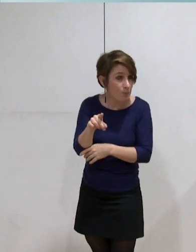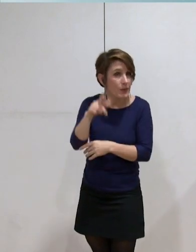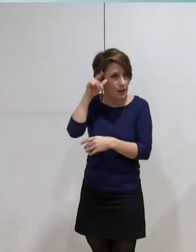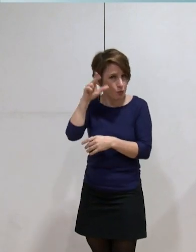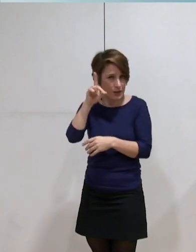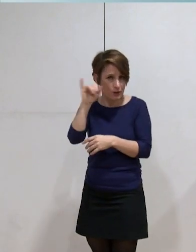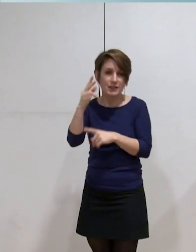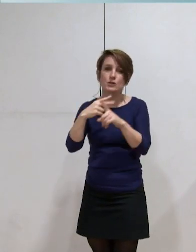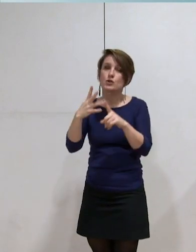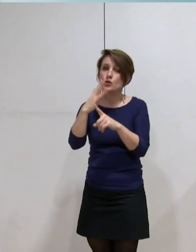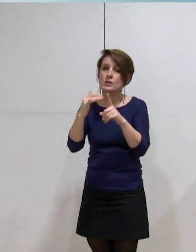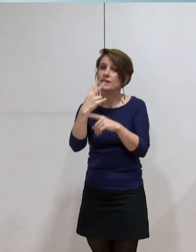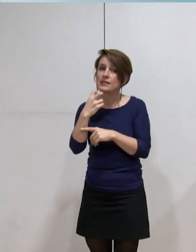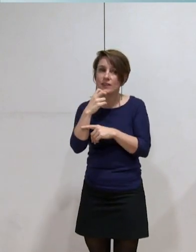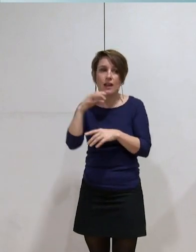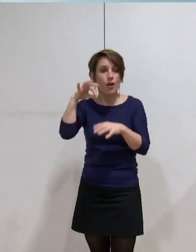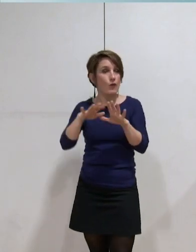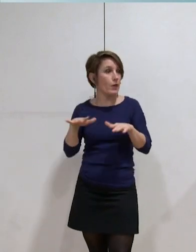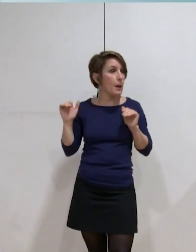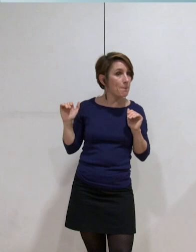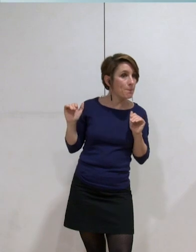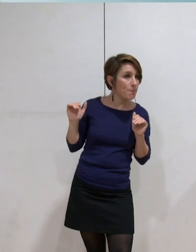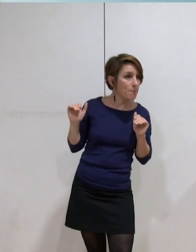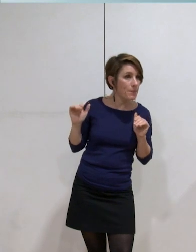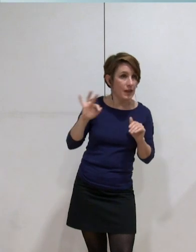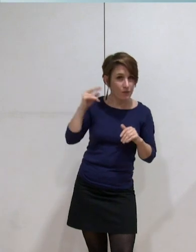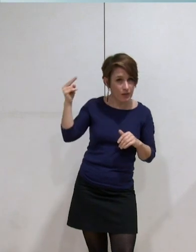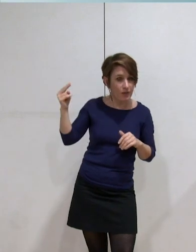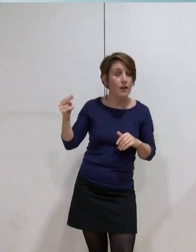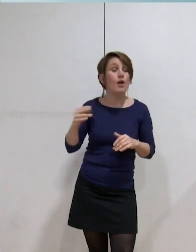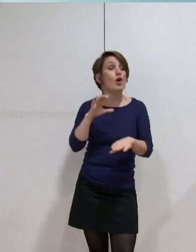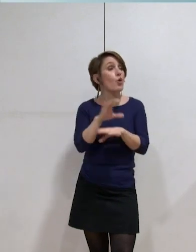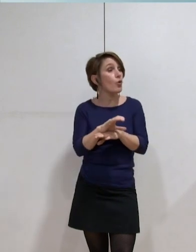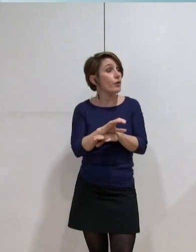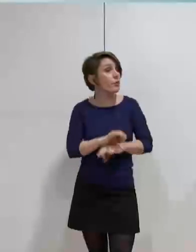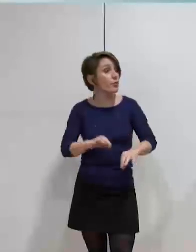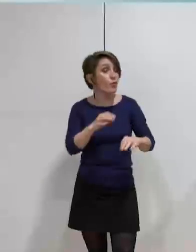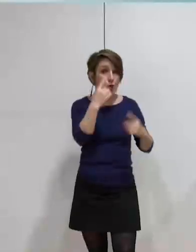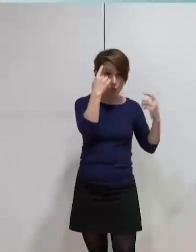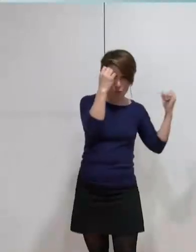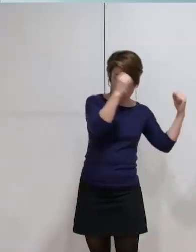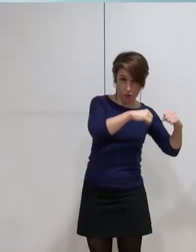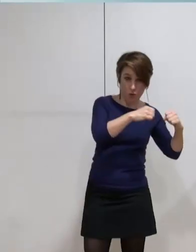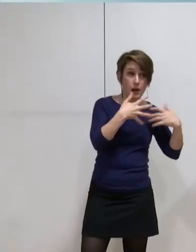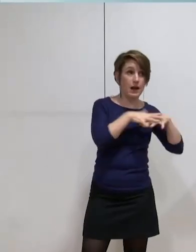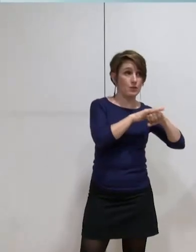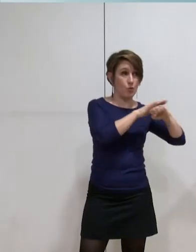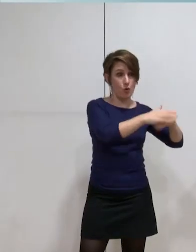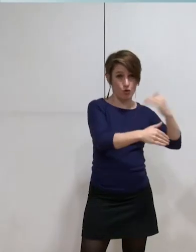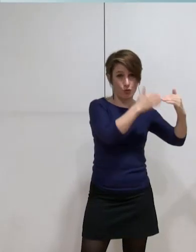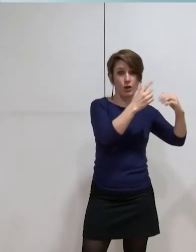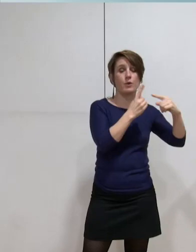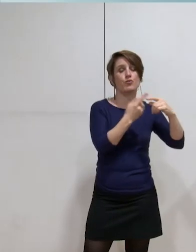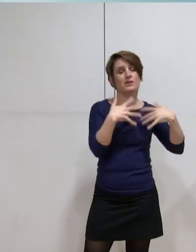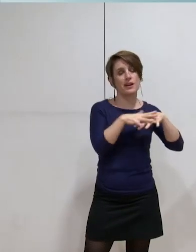républicain udi société civile qui s'abstient le Front National qui vote contre personne qui vote pour rassemblement de gauche et de